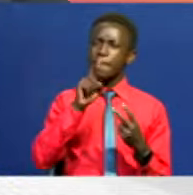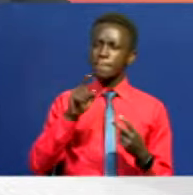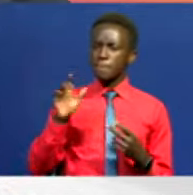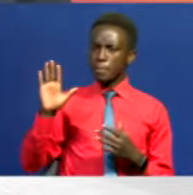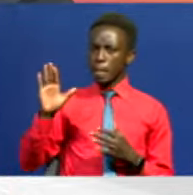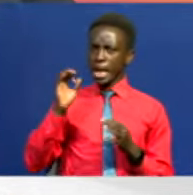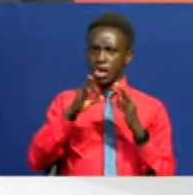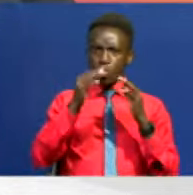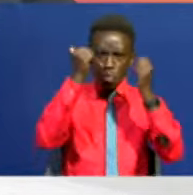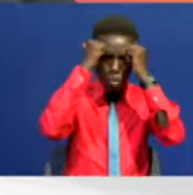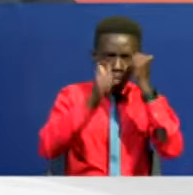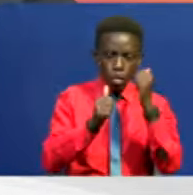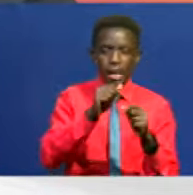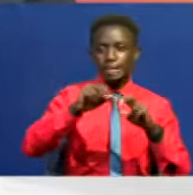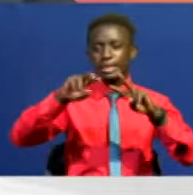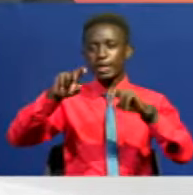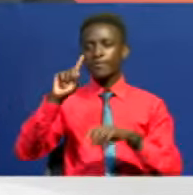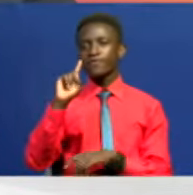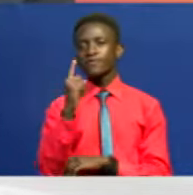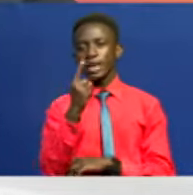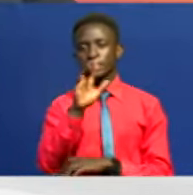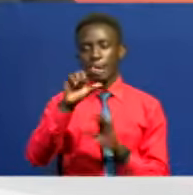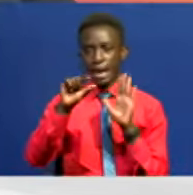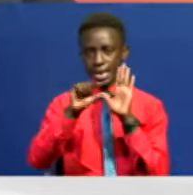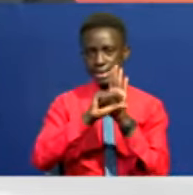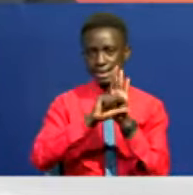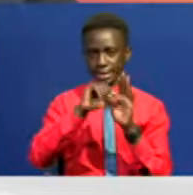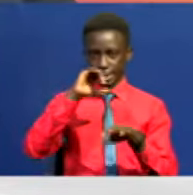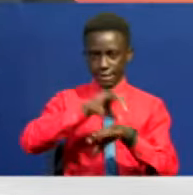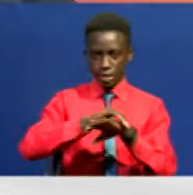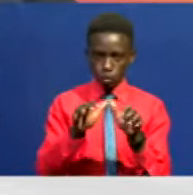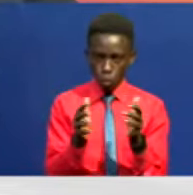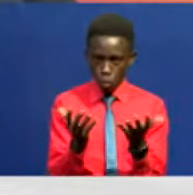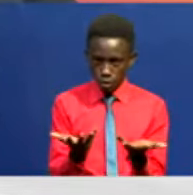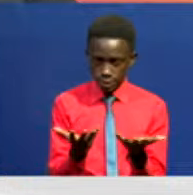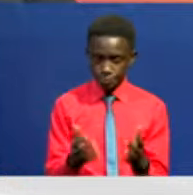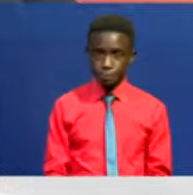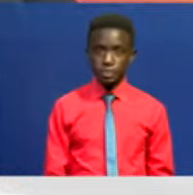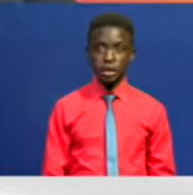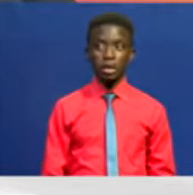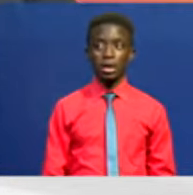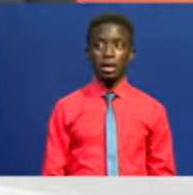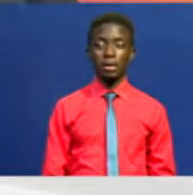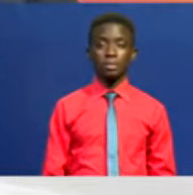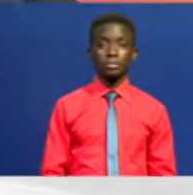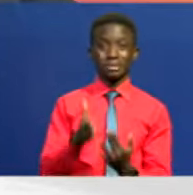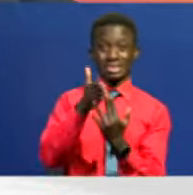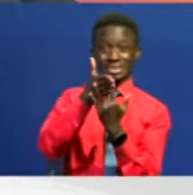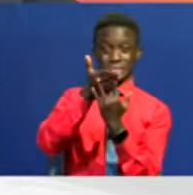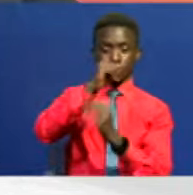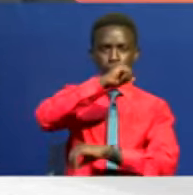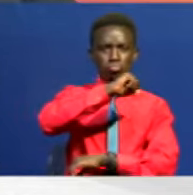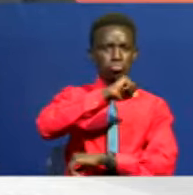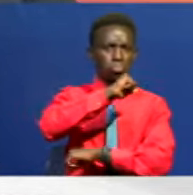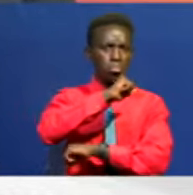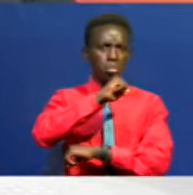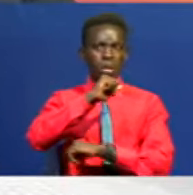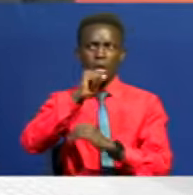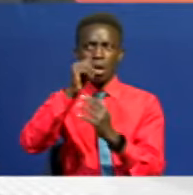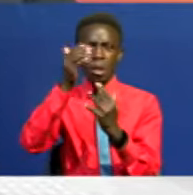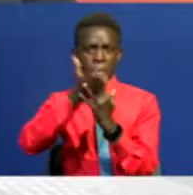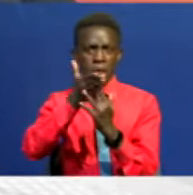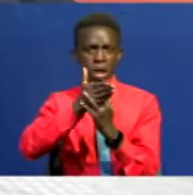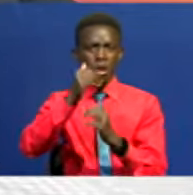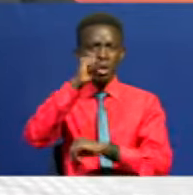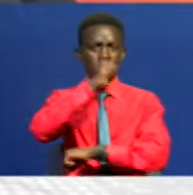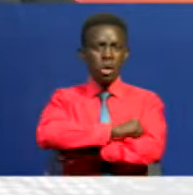ambayo umepata. Na kwa hakika vyuo vya kati vina nafasi ya kila mtu. Kwanza yule ambaye